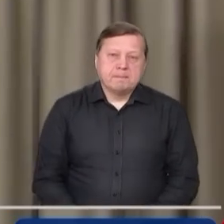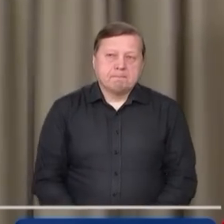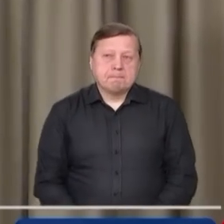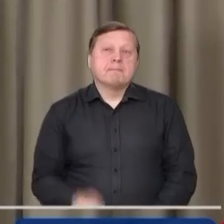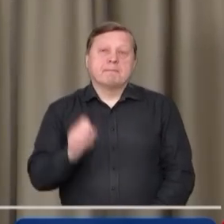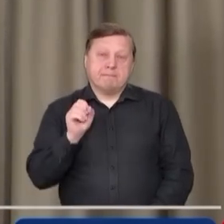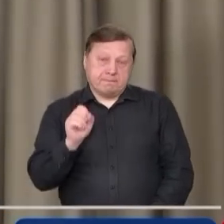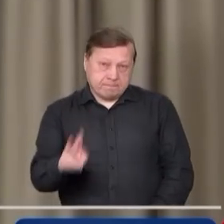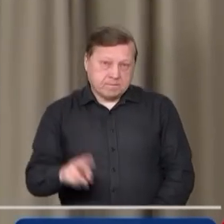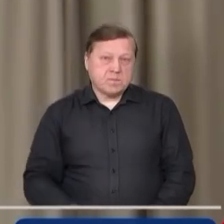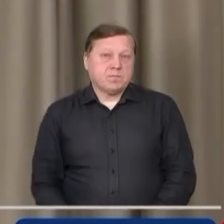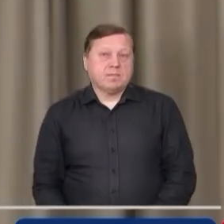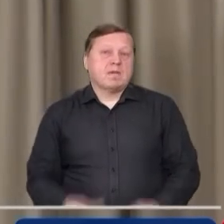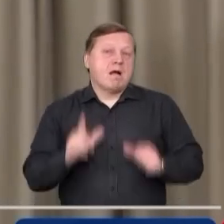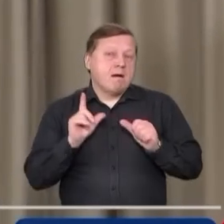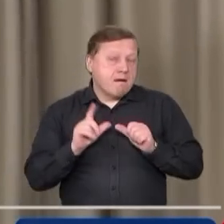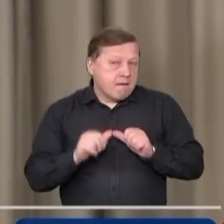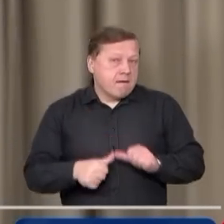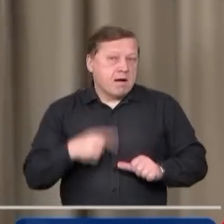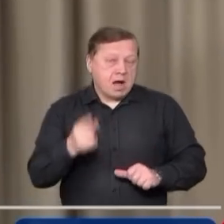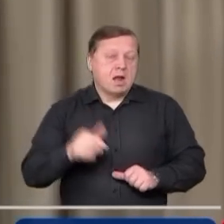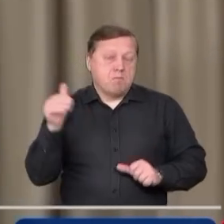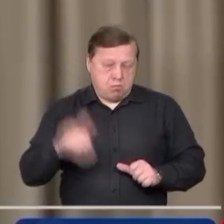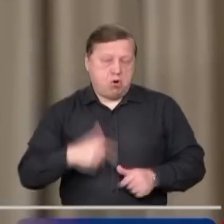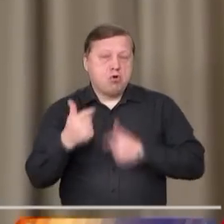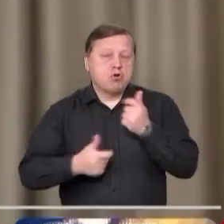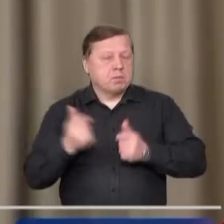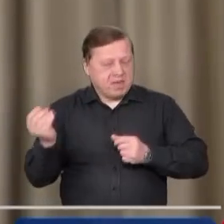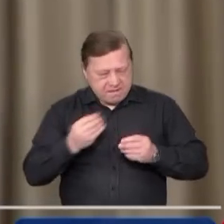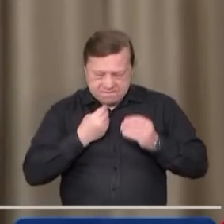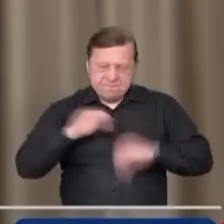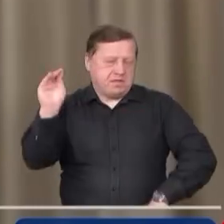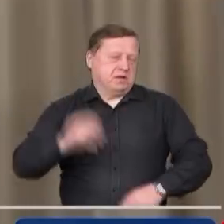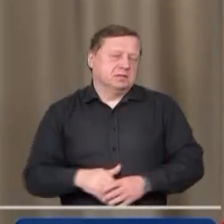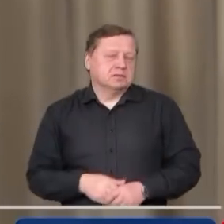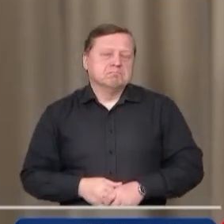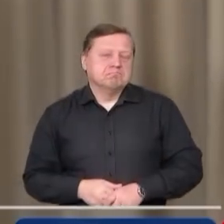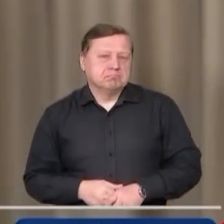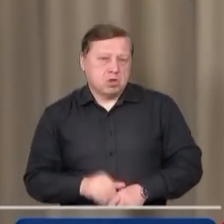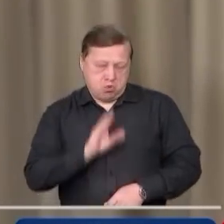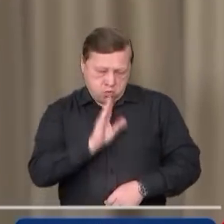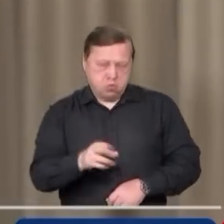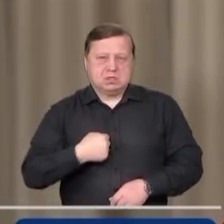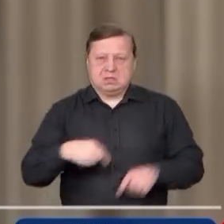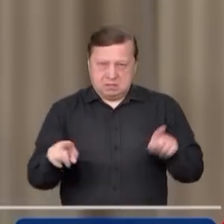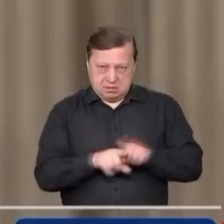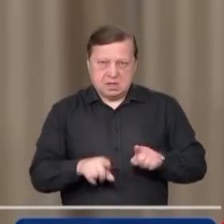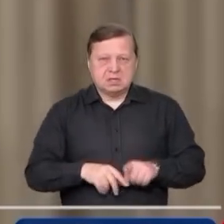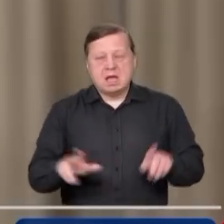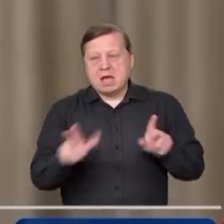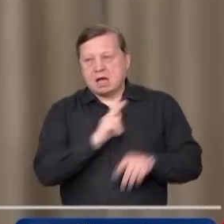Tak, ale wszyscy możemy zrobić więcej. Dotyczy to USA i każdego